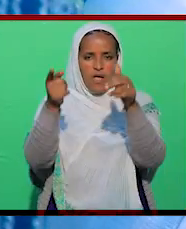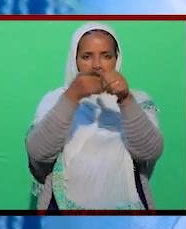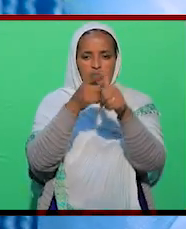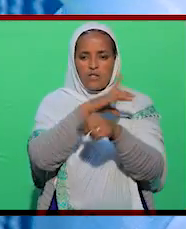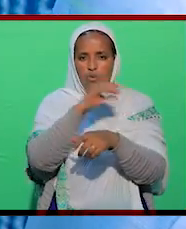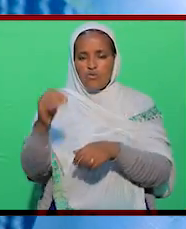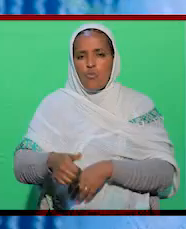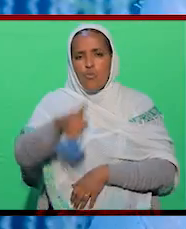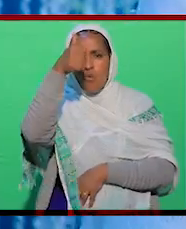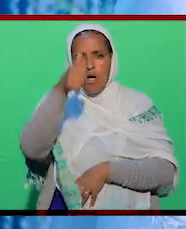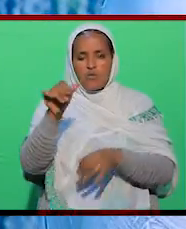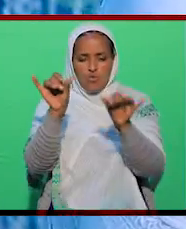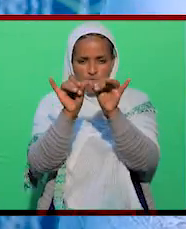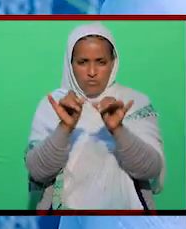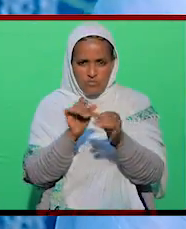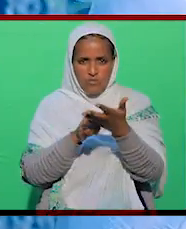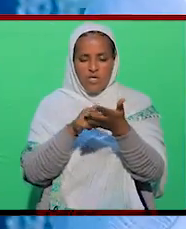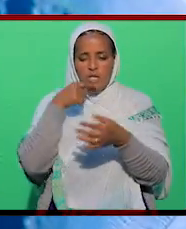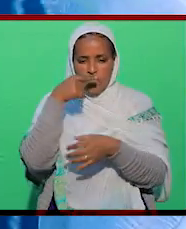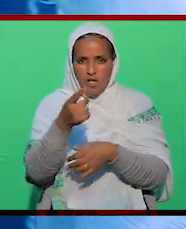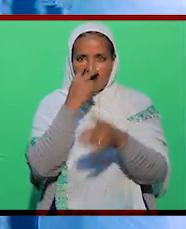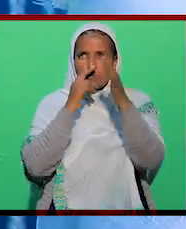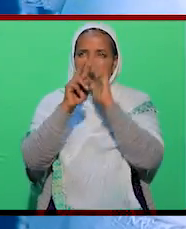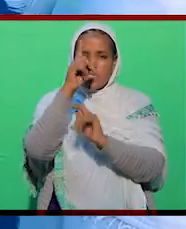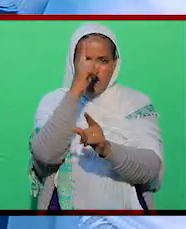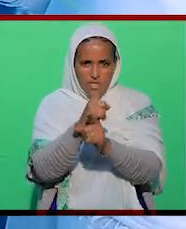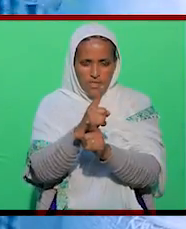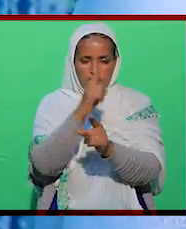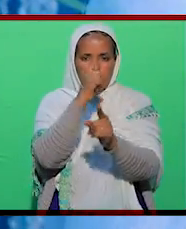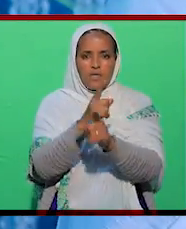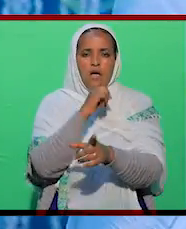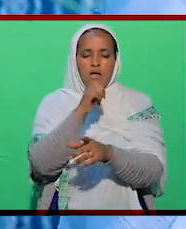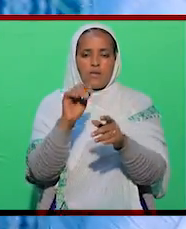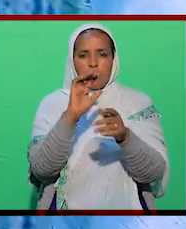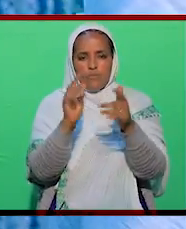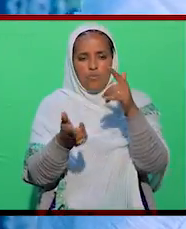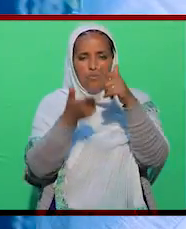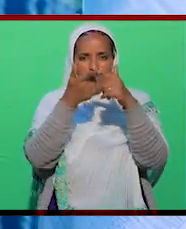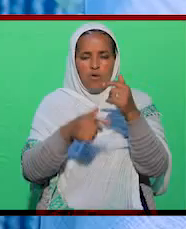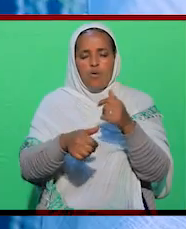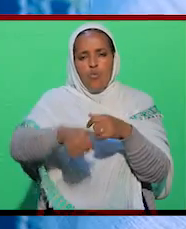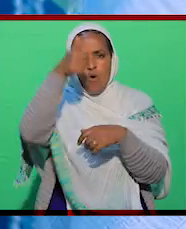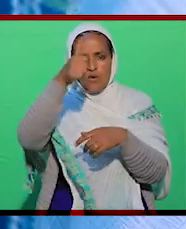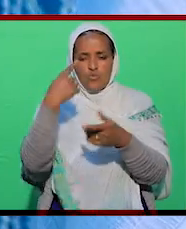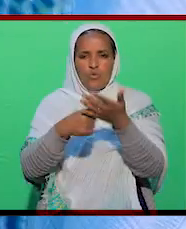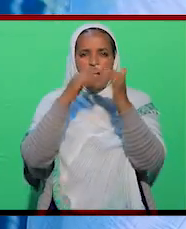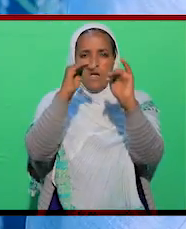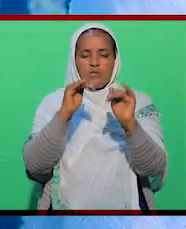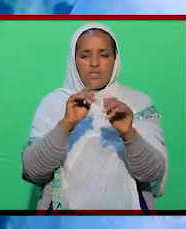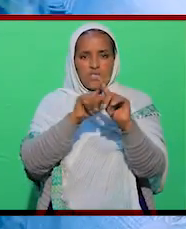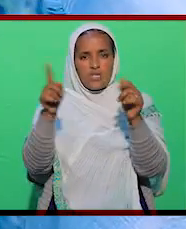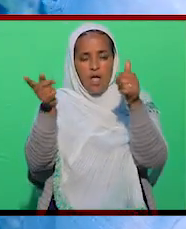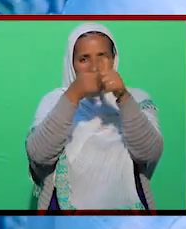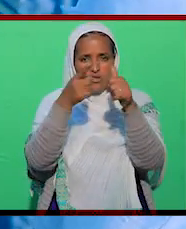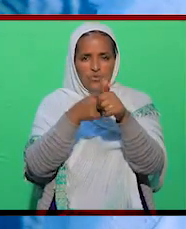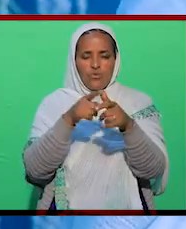አስቀምጧል። አንደኛውና ዋናው መለኪያ የተናገረው ትንቢት መሆንና ለመሆኑ ነው። መለስተኛው ነው ዋናው